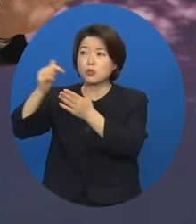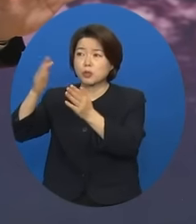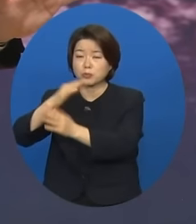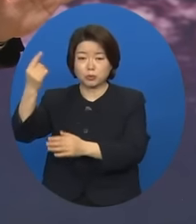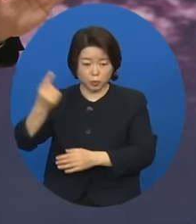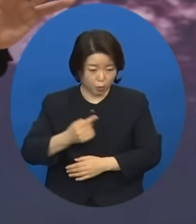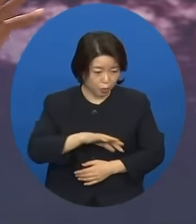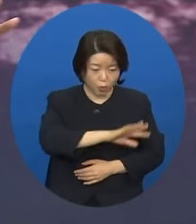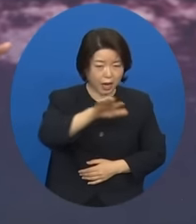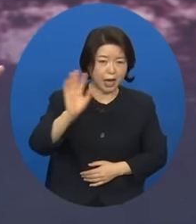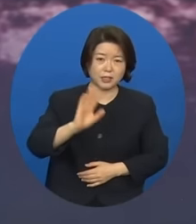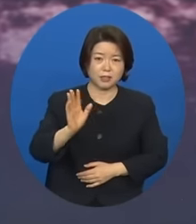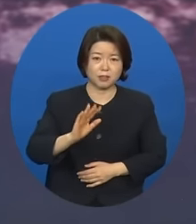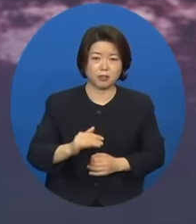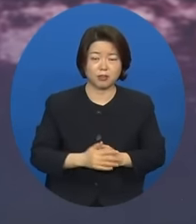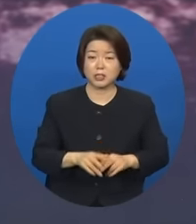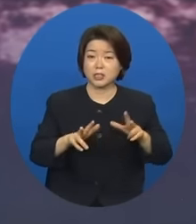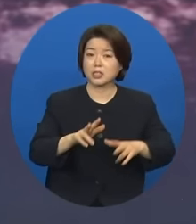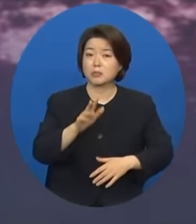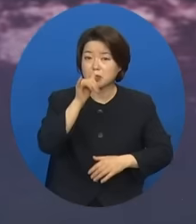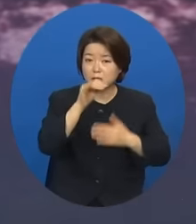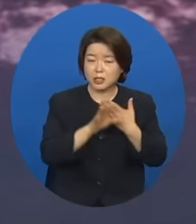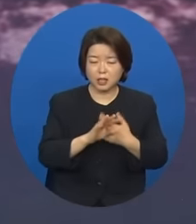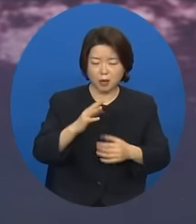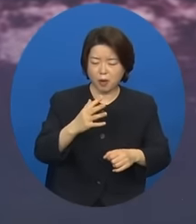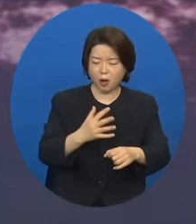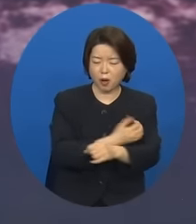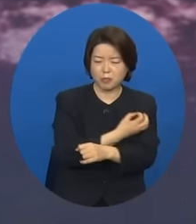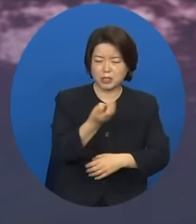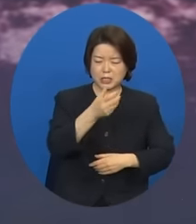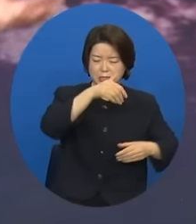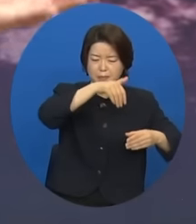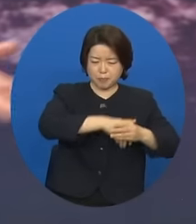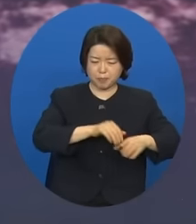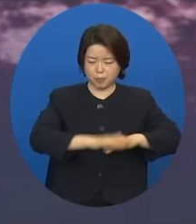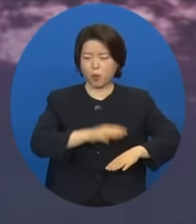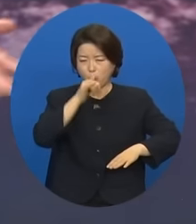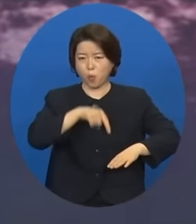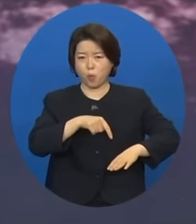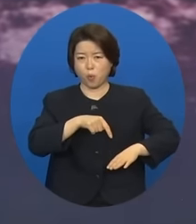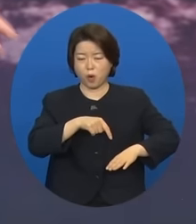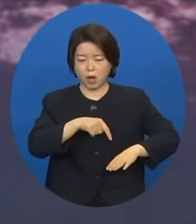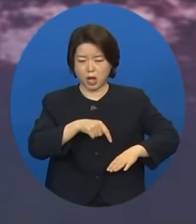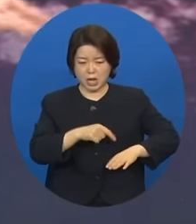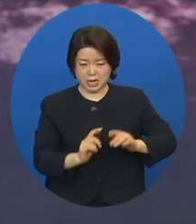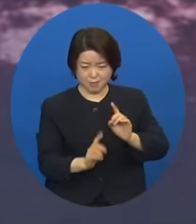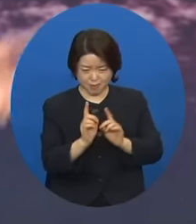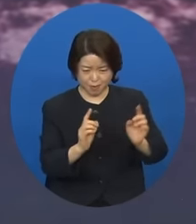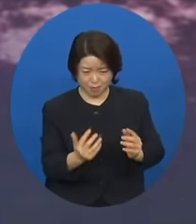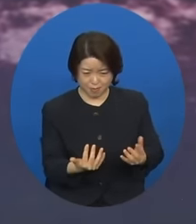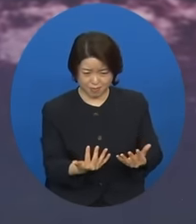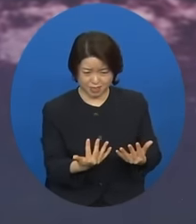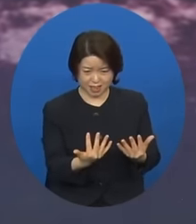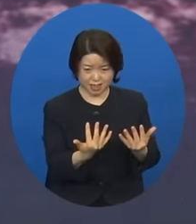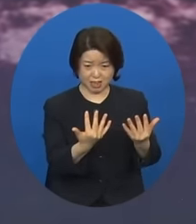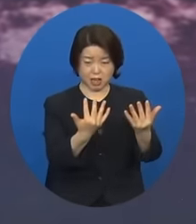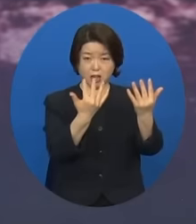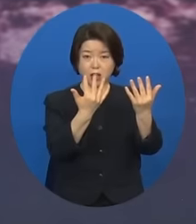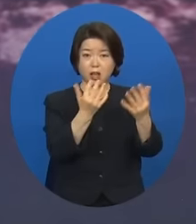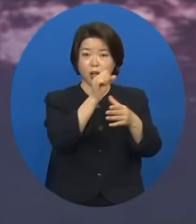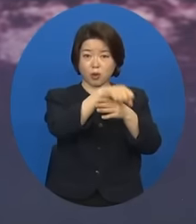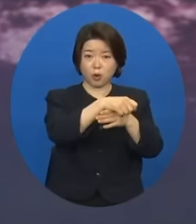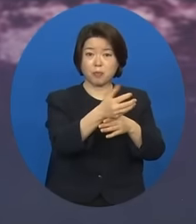것이 있다면 지금 어마어마한 씨앗들이 뿌려져 있다 지금 막 어마어마하게 잡초 자라 막 지금 열매맺고 있는